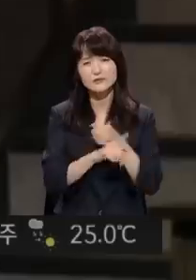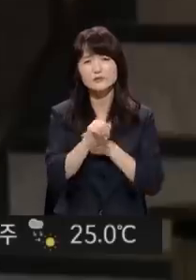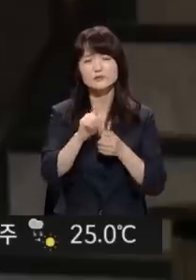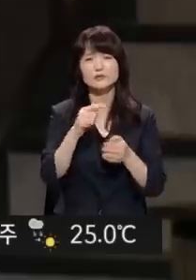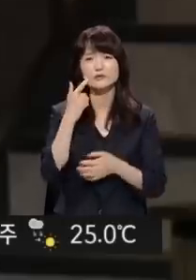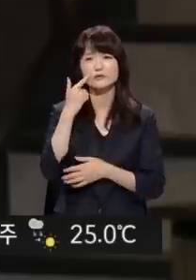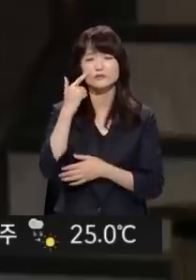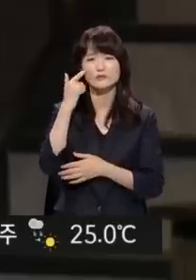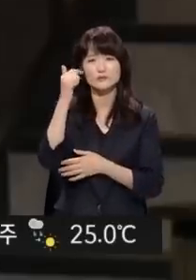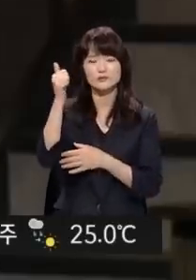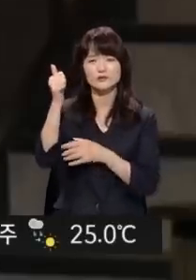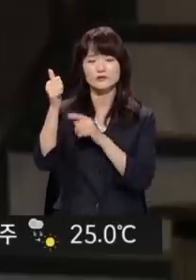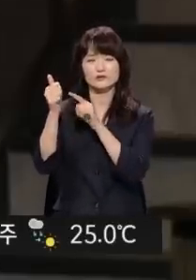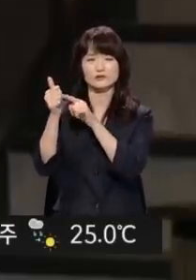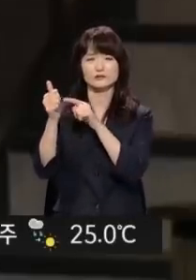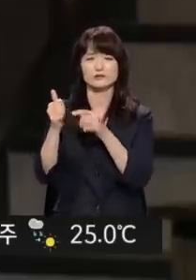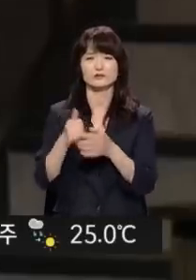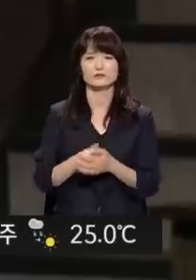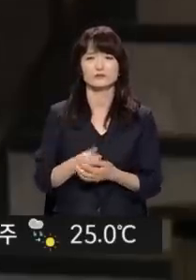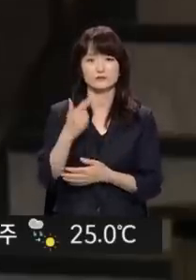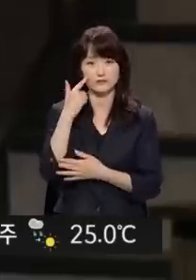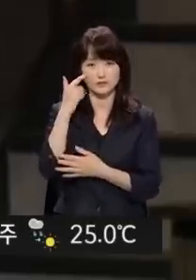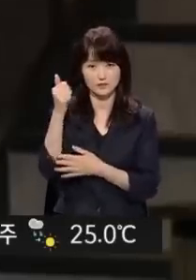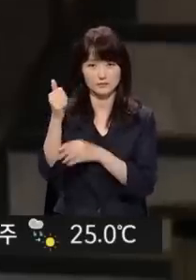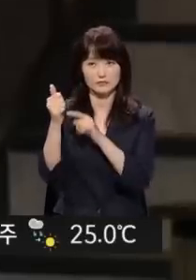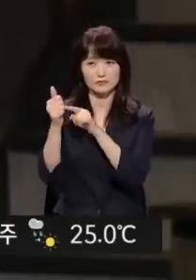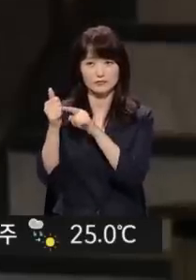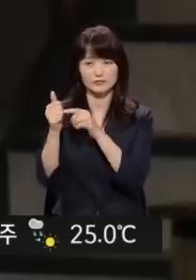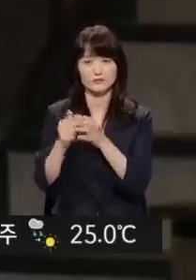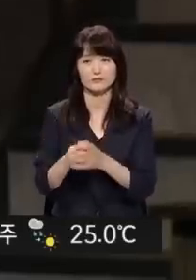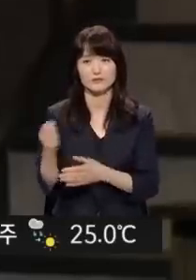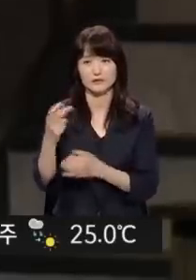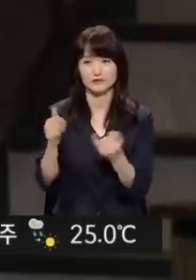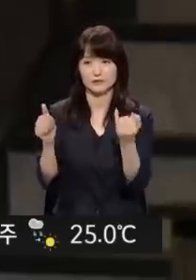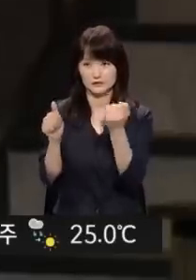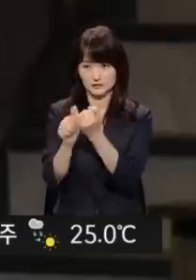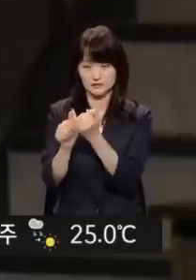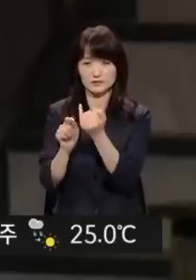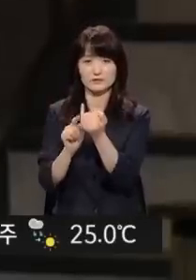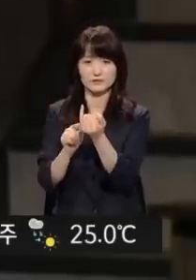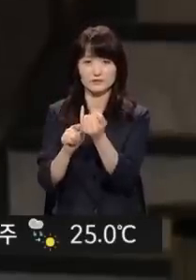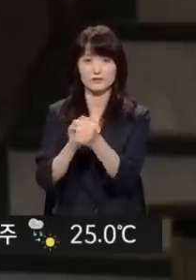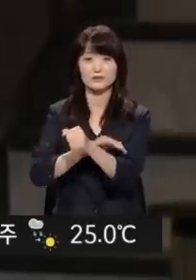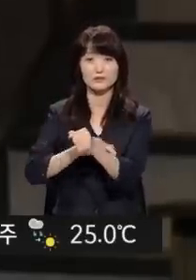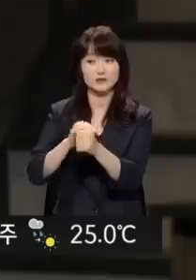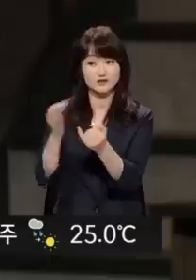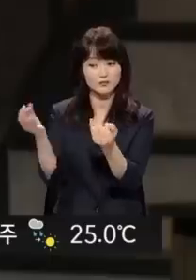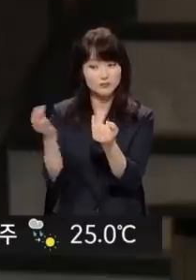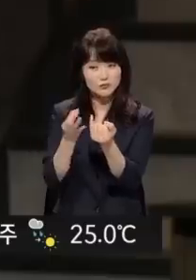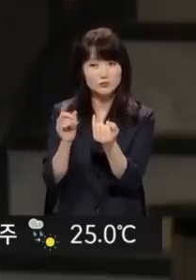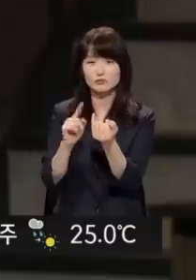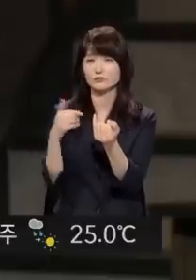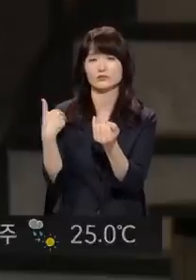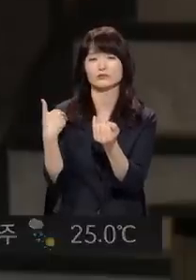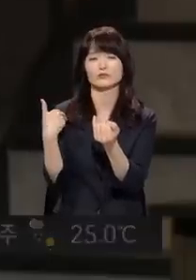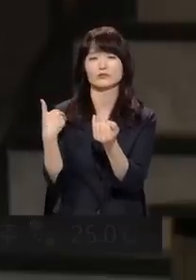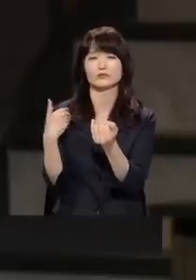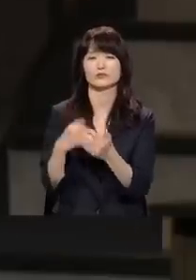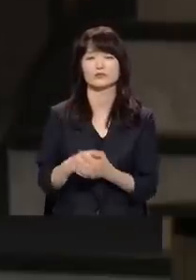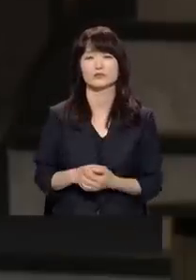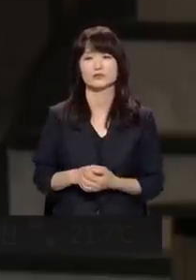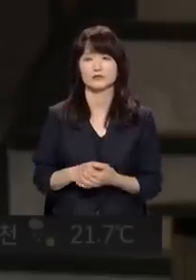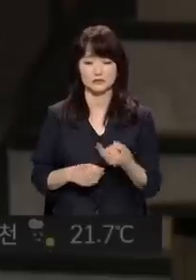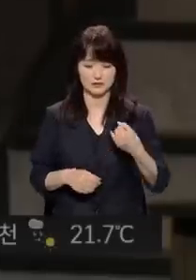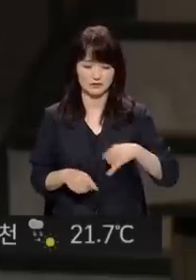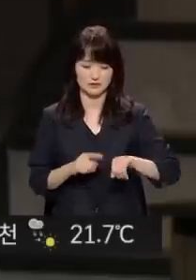목사의 사랑 같은 경우는 아버지로서이 재혼한 여성에게 좀 더 잘 보이려고 그렇게 했는지는 모르지만 자기